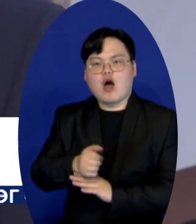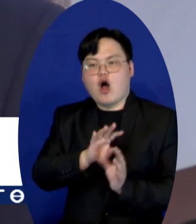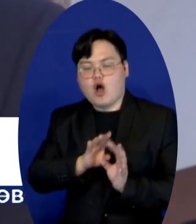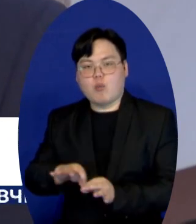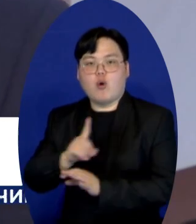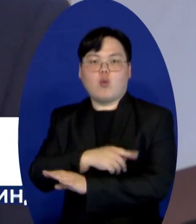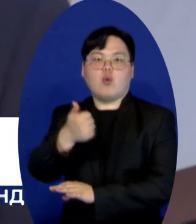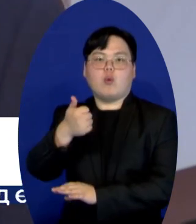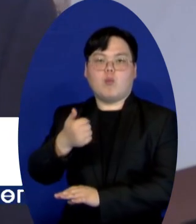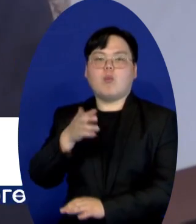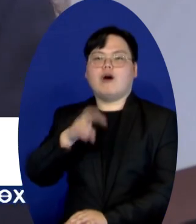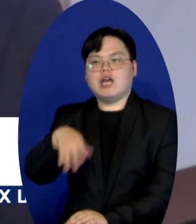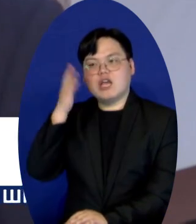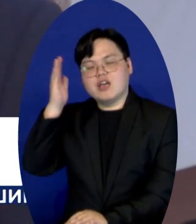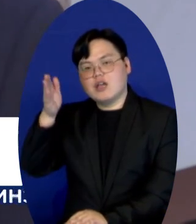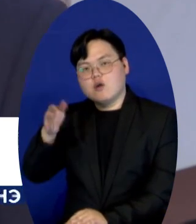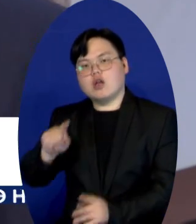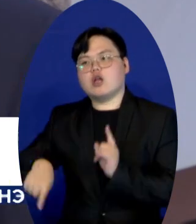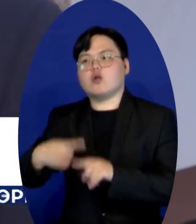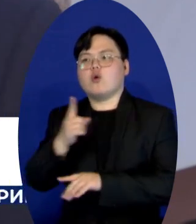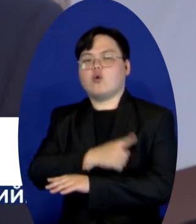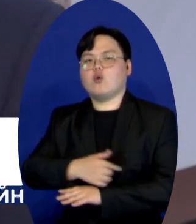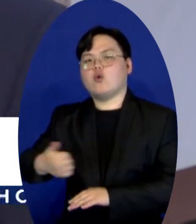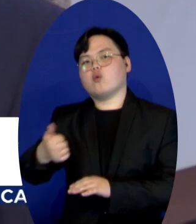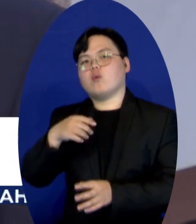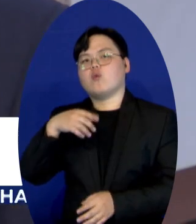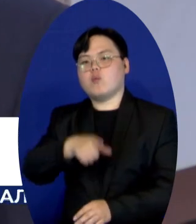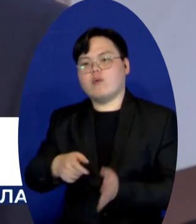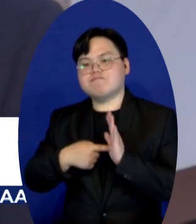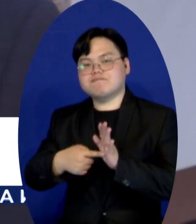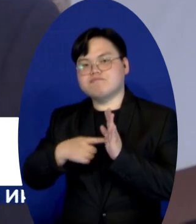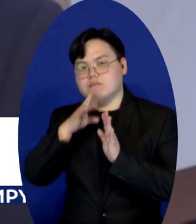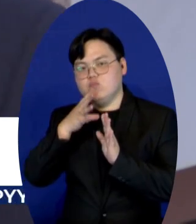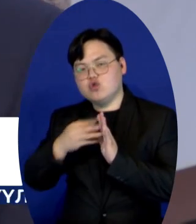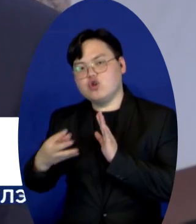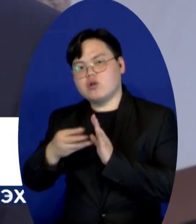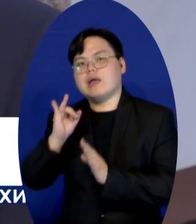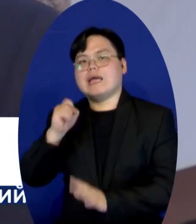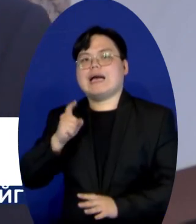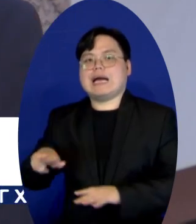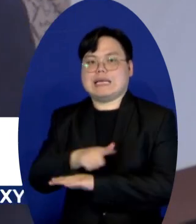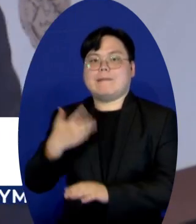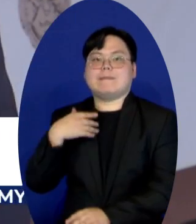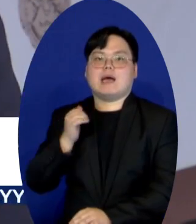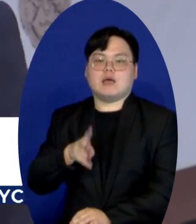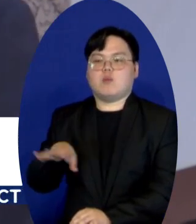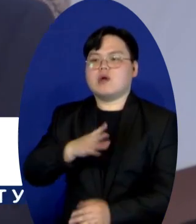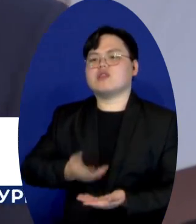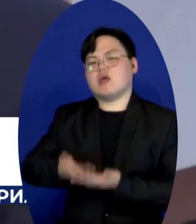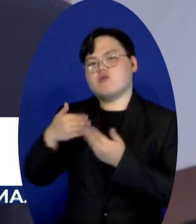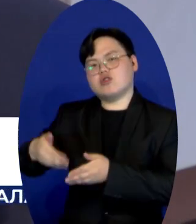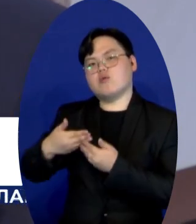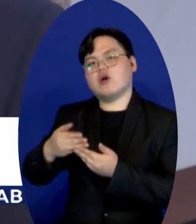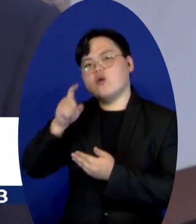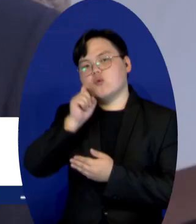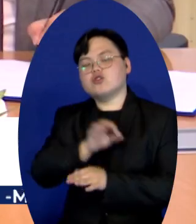гарах юм бол цаашлаад илүү их цаашаа үрдүн бусдад одоо нөлөөлөх нөлөөлөл их өндөр дээм газар байсан учраас энэнийг бидний дэмжиж өгөөч гэсэн үндсэн